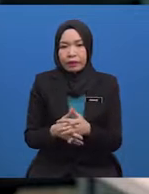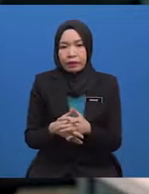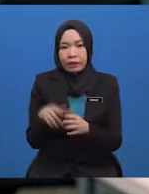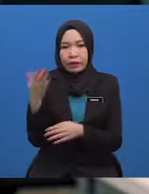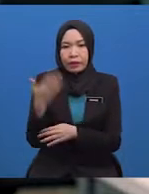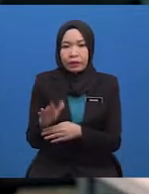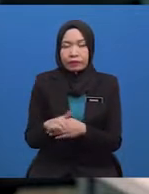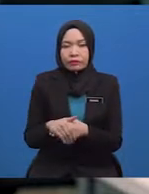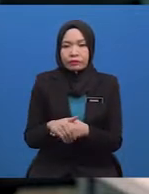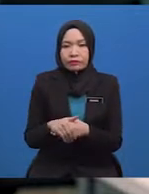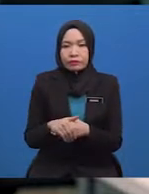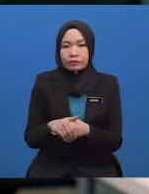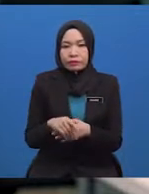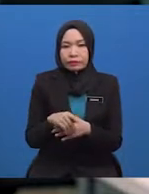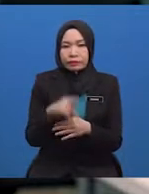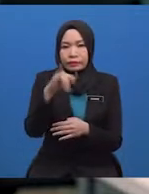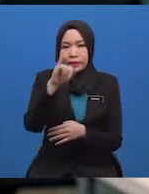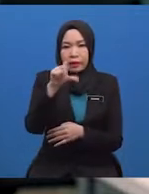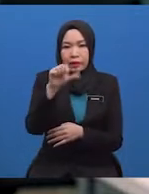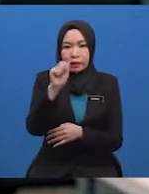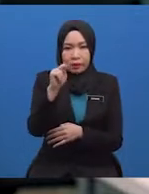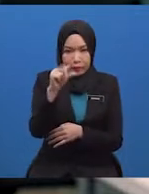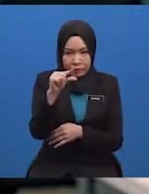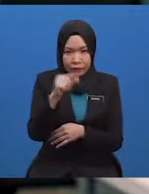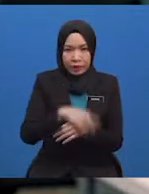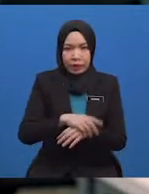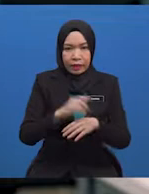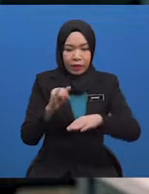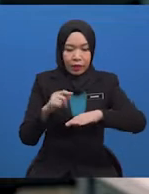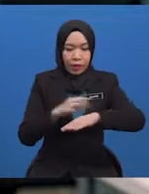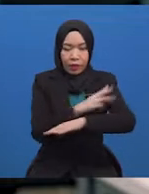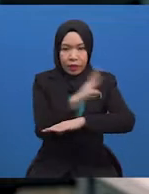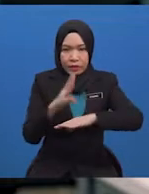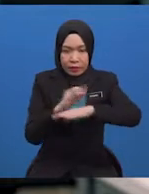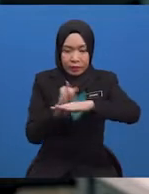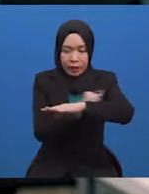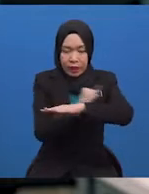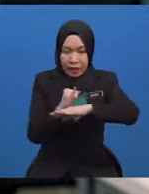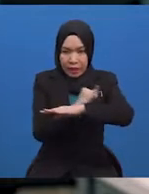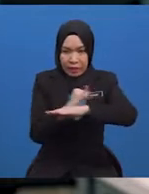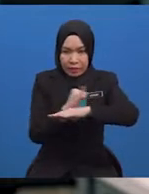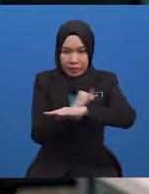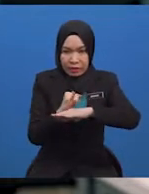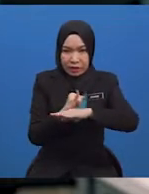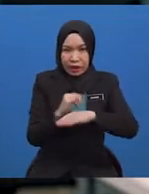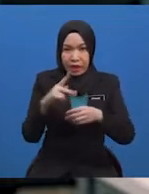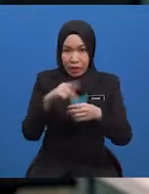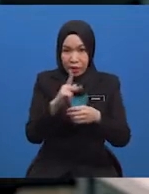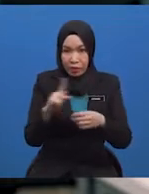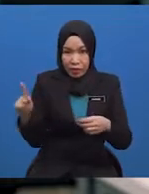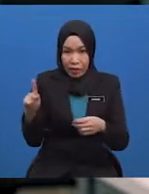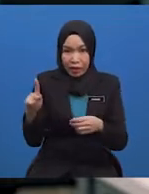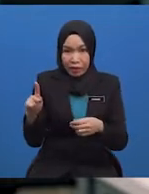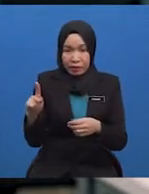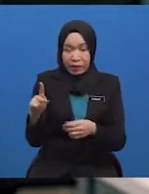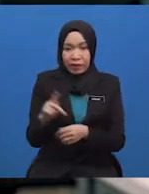habuk. Asap juga datangnya dari pembakaran terbuka di kawasan pelupusan sampah sarap yang mengeluarkan